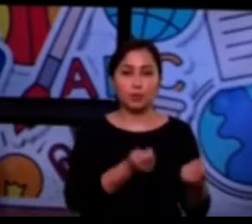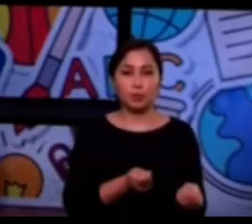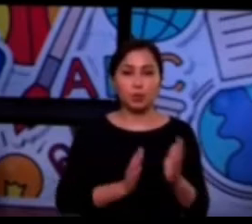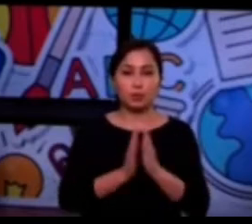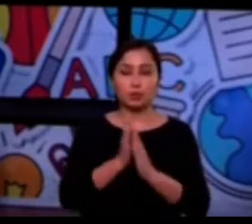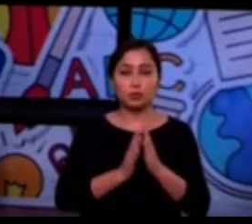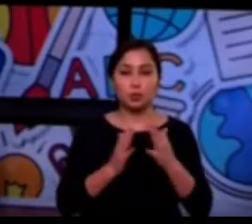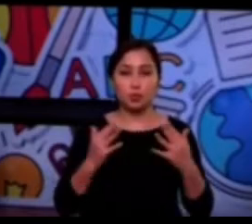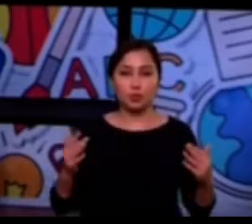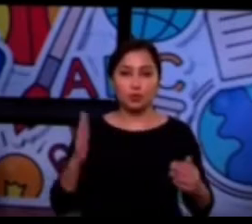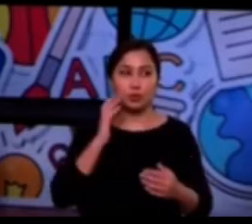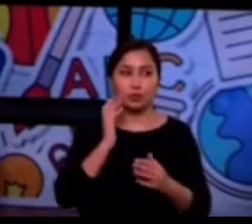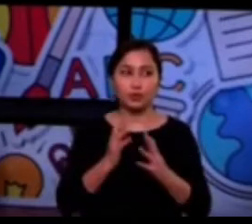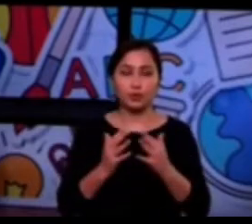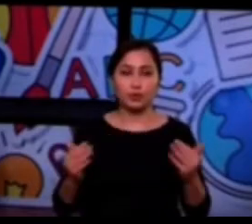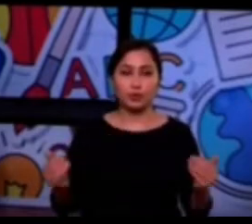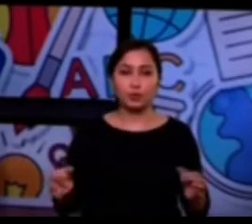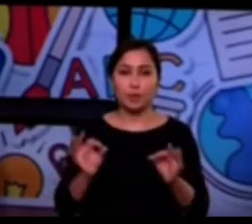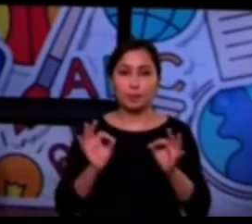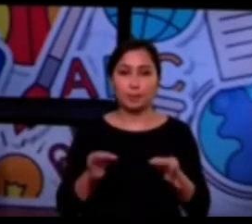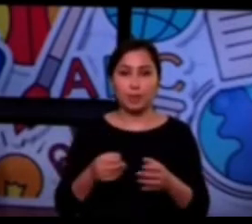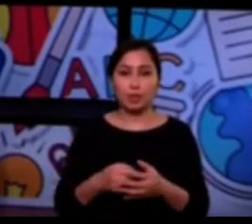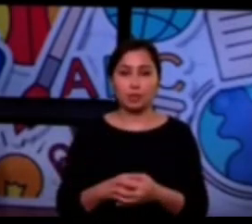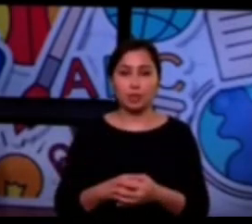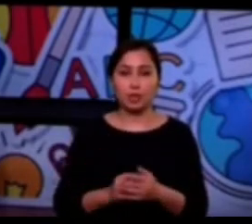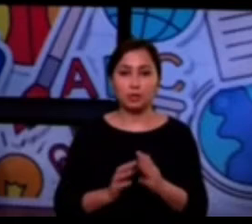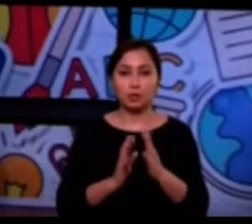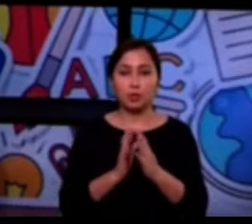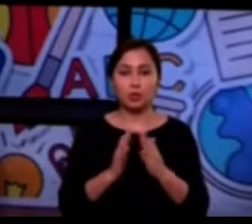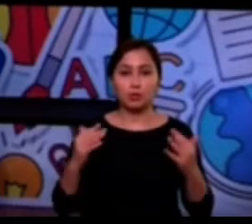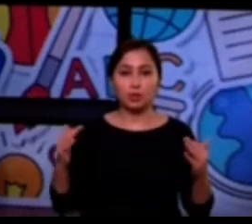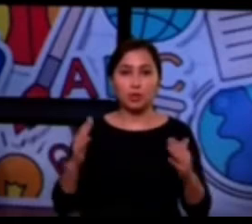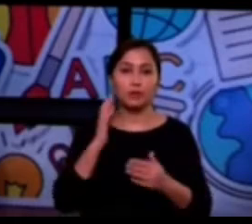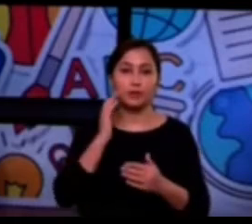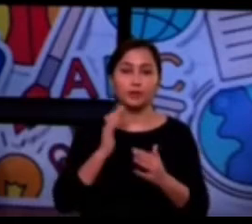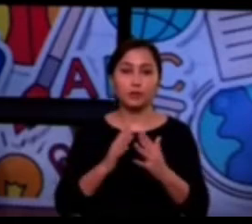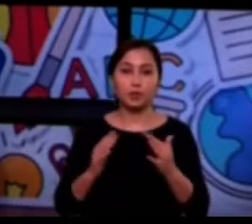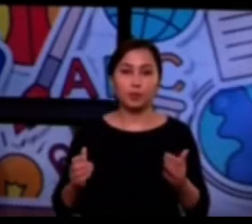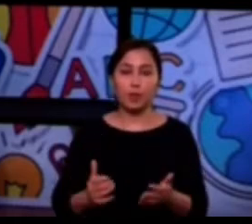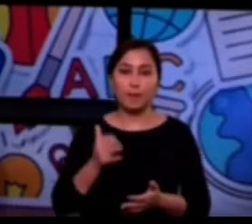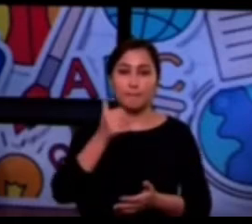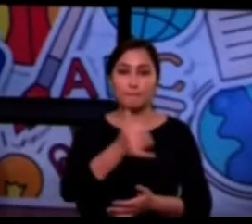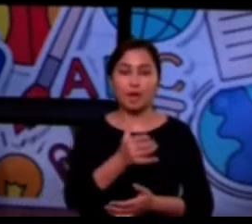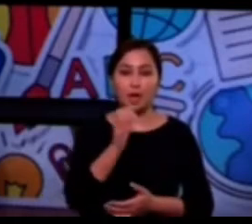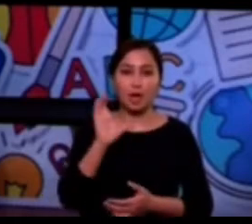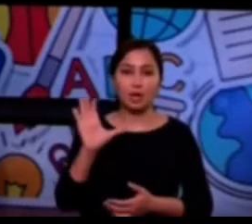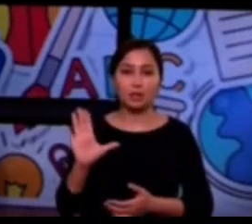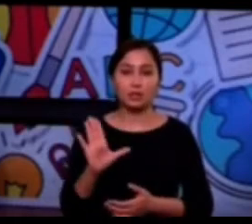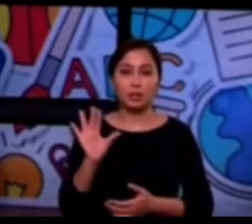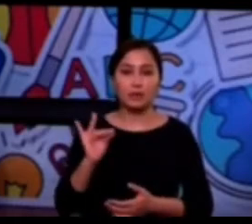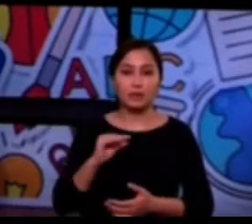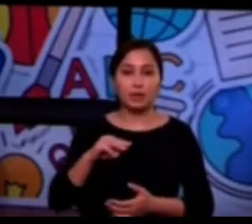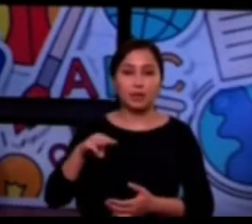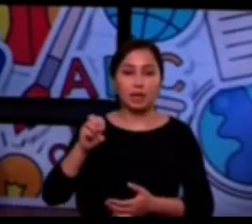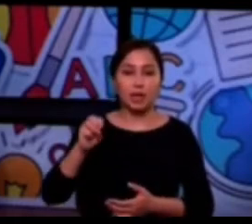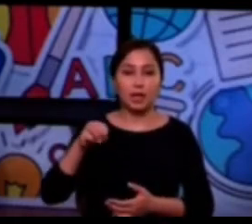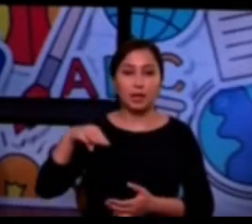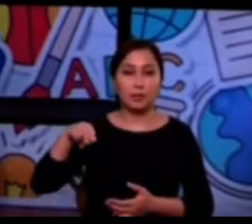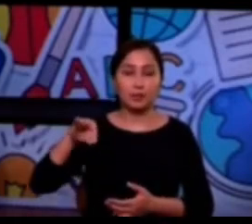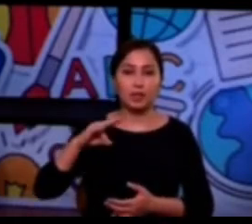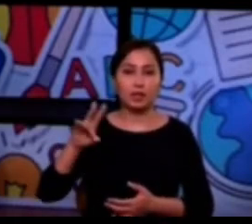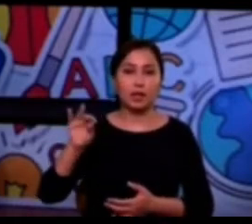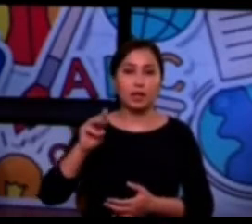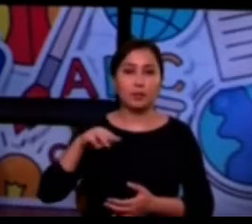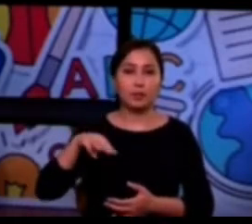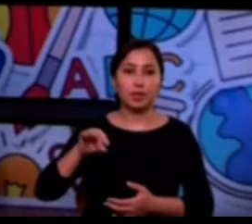и фрукты? Правильно, овощи и фрукты богаты витаминами, которые так необходимы